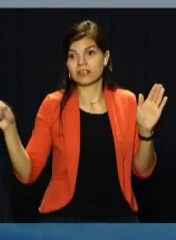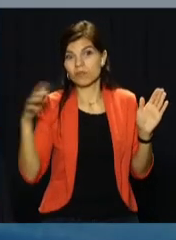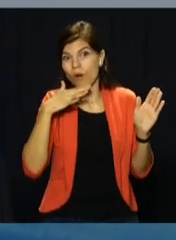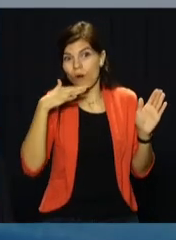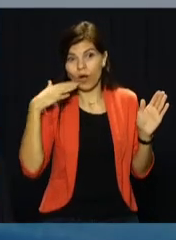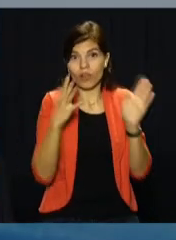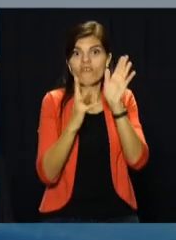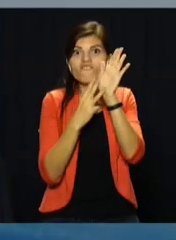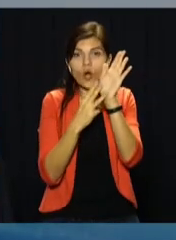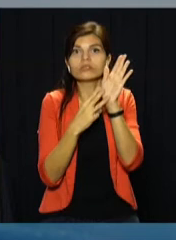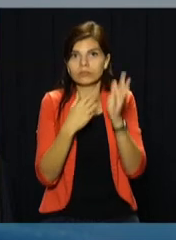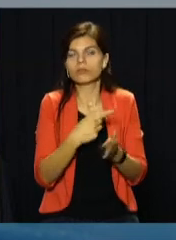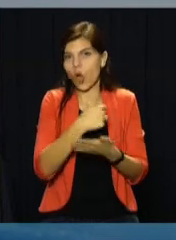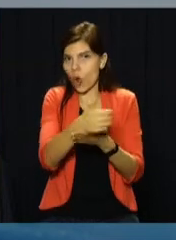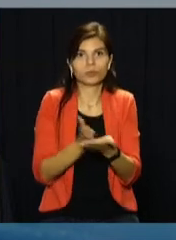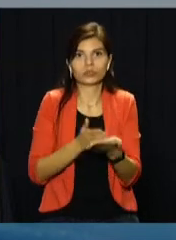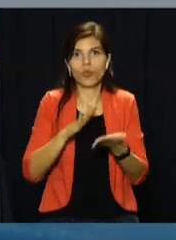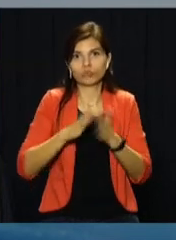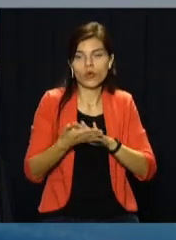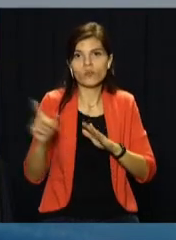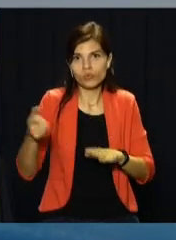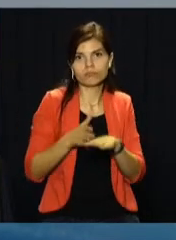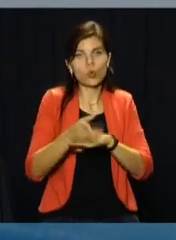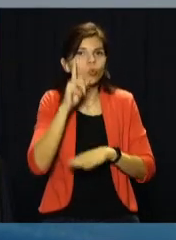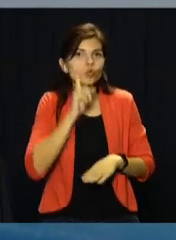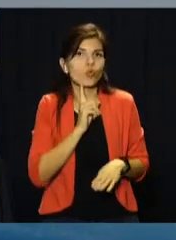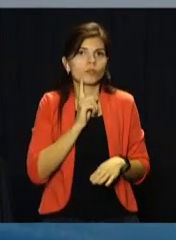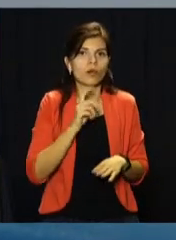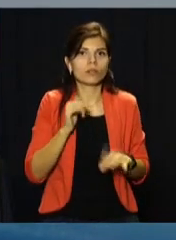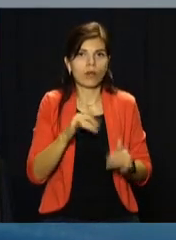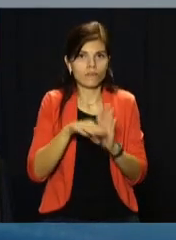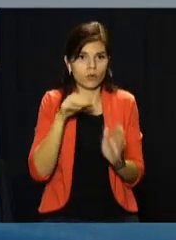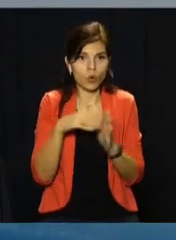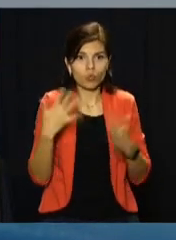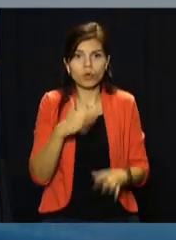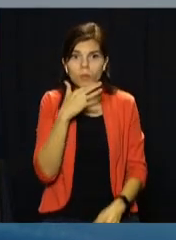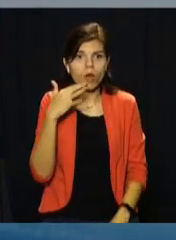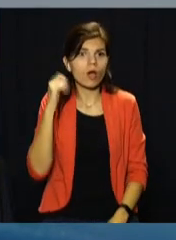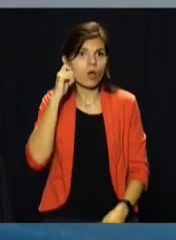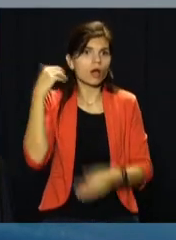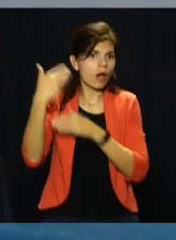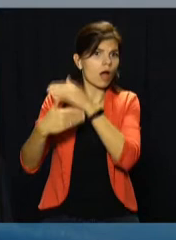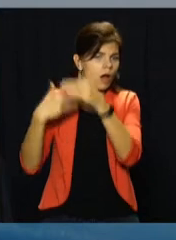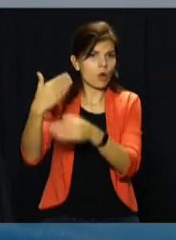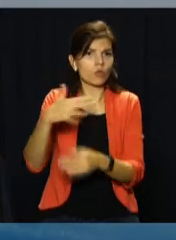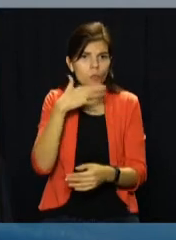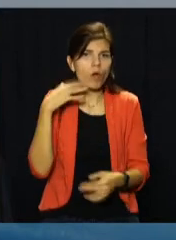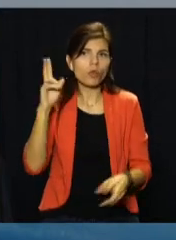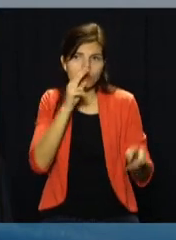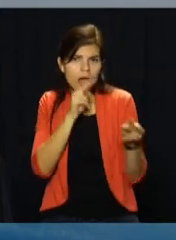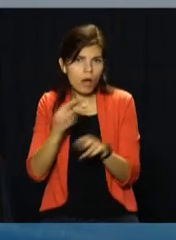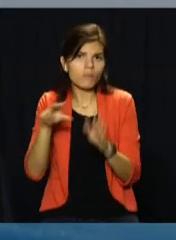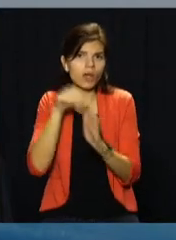організації, які працюють з людьми з будь-якими групами інвалідності або обмеженими, малорухомими, вони зазначають,